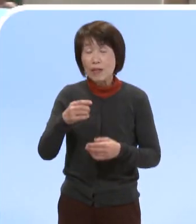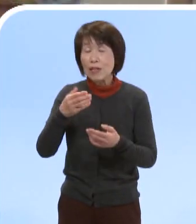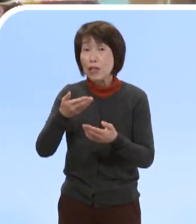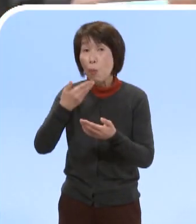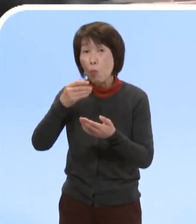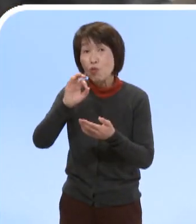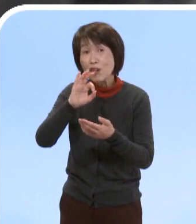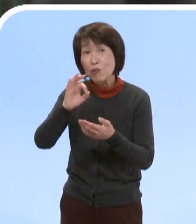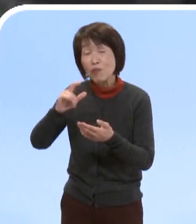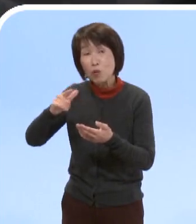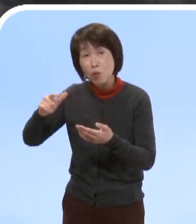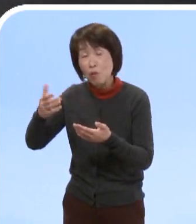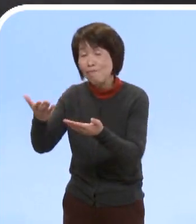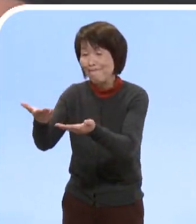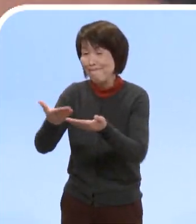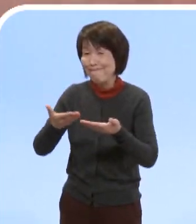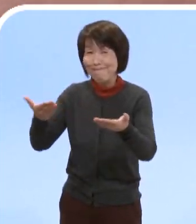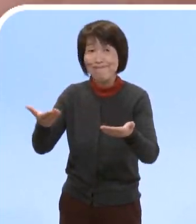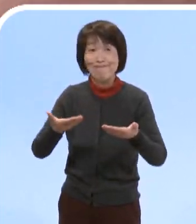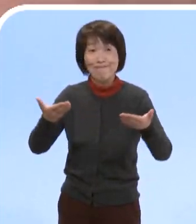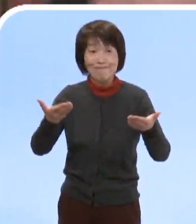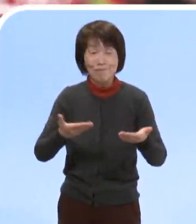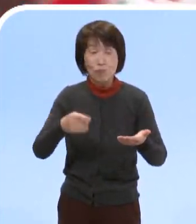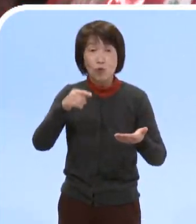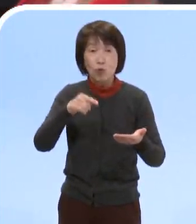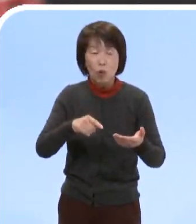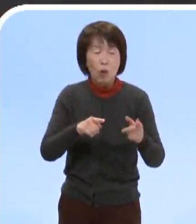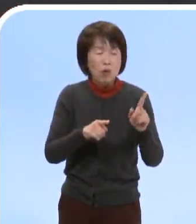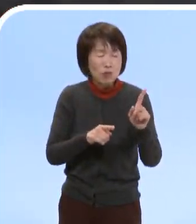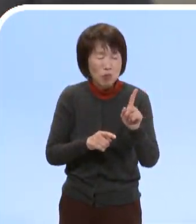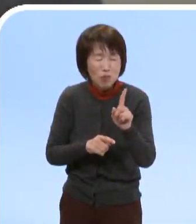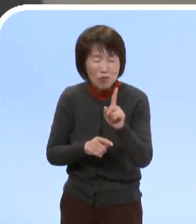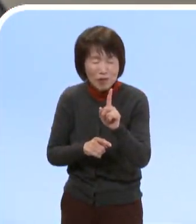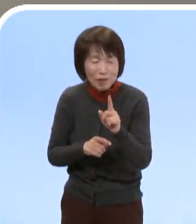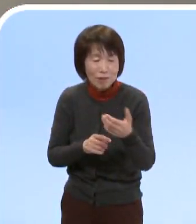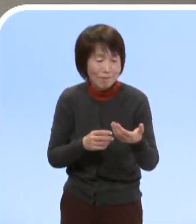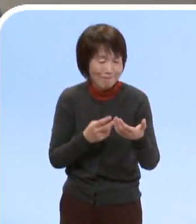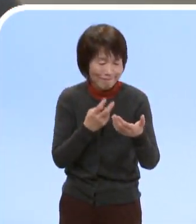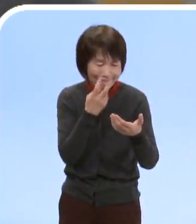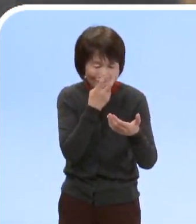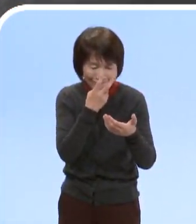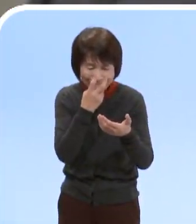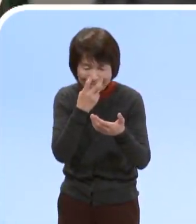ての食品はまず一つ一つ手作業で検品を行います。